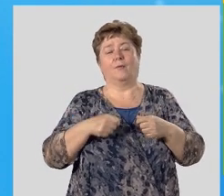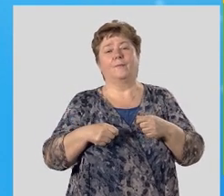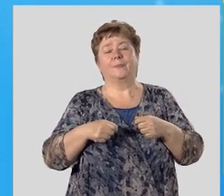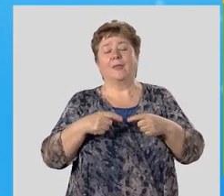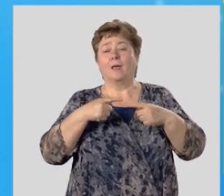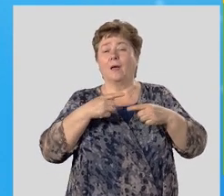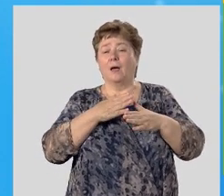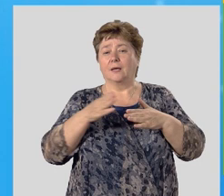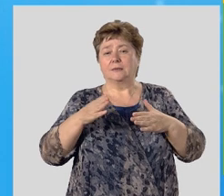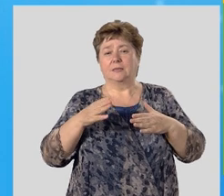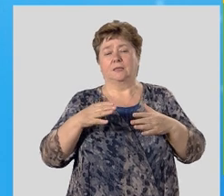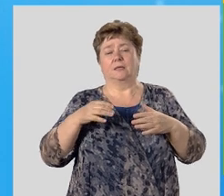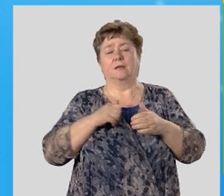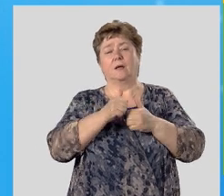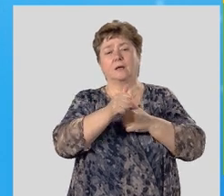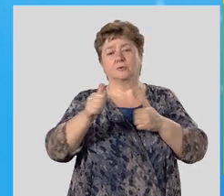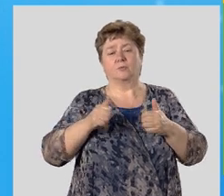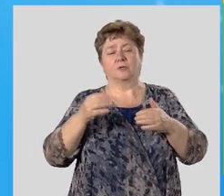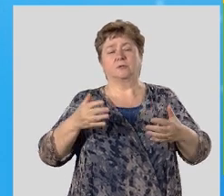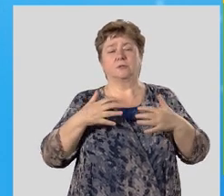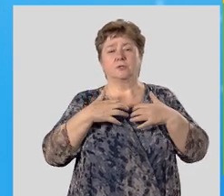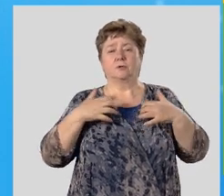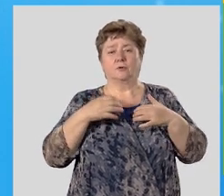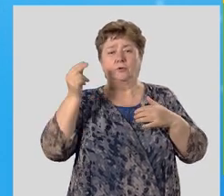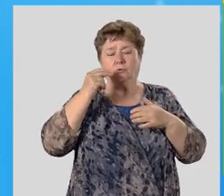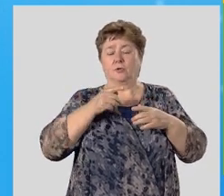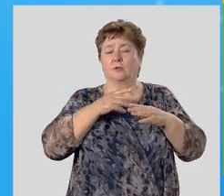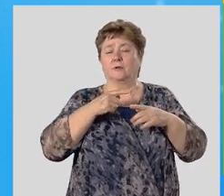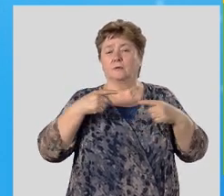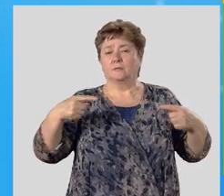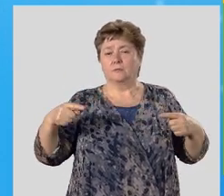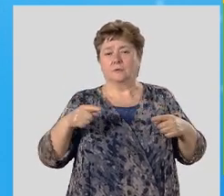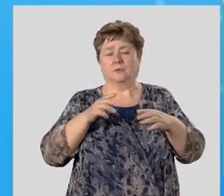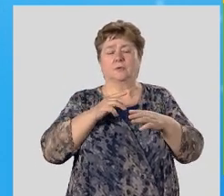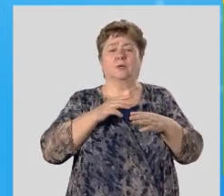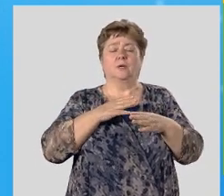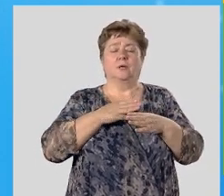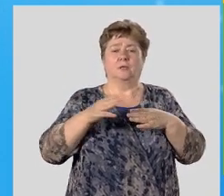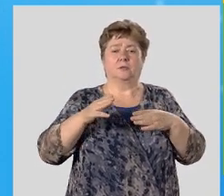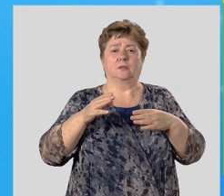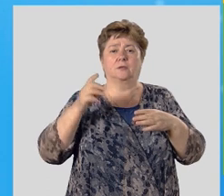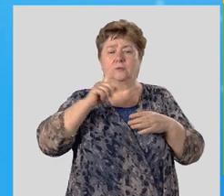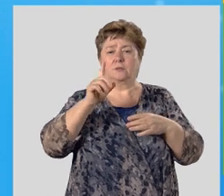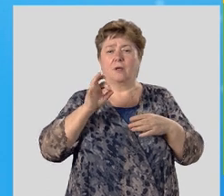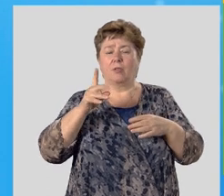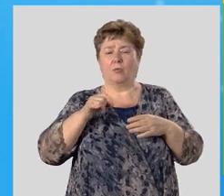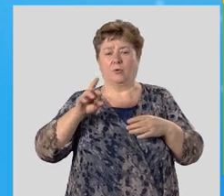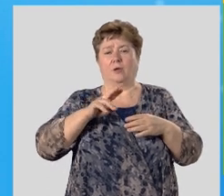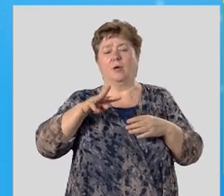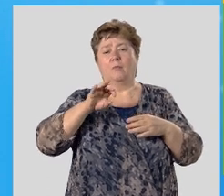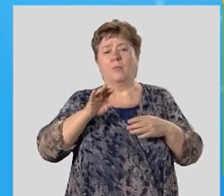Отдельные особенности животных изучают в специальных разделах зоологии –